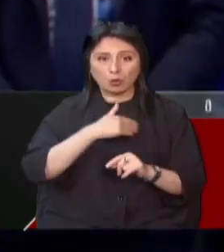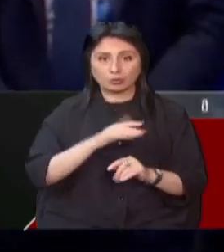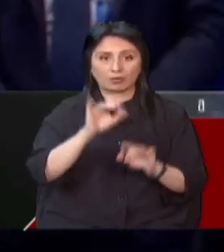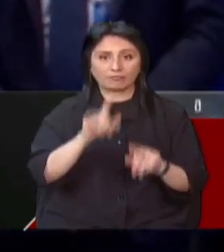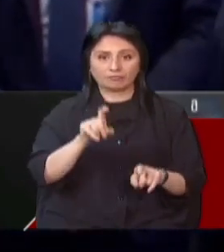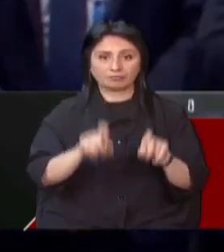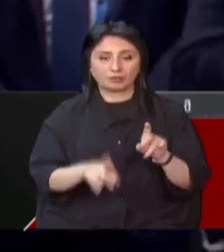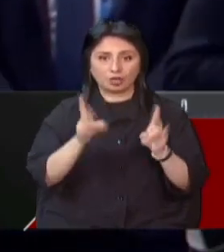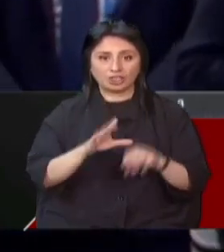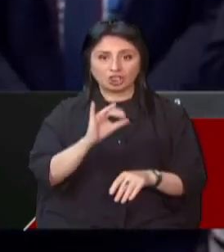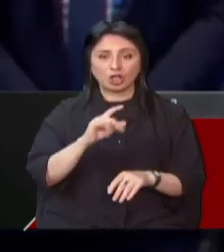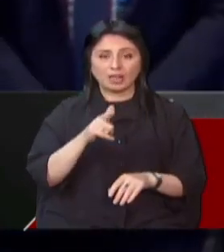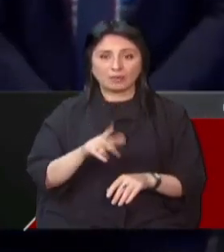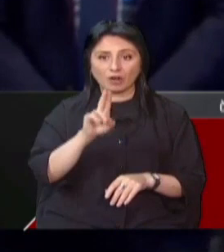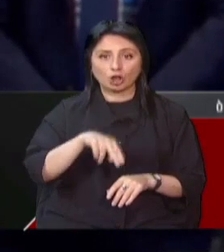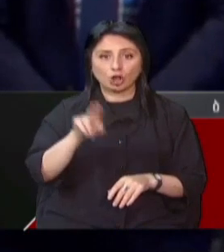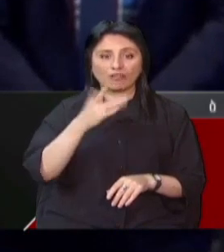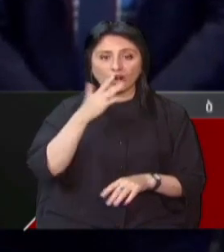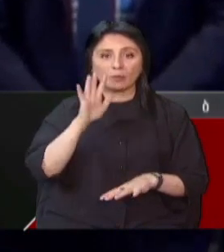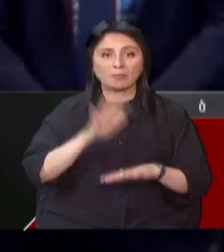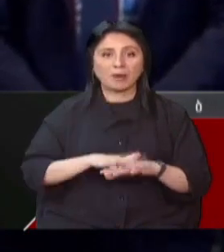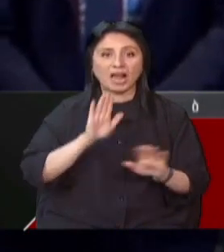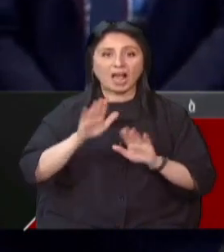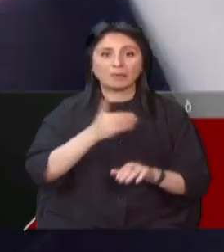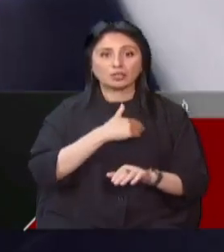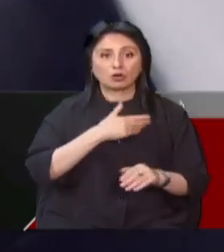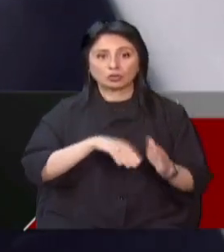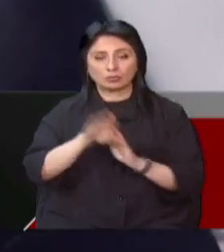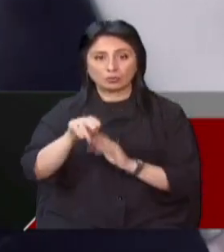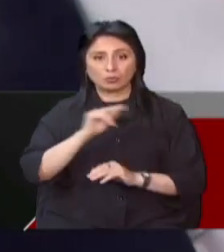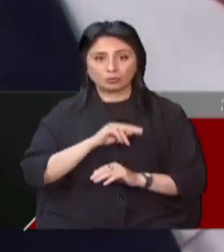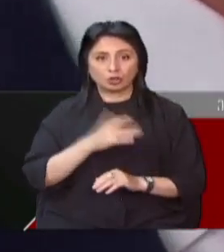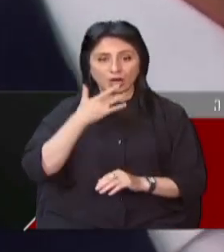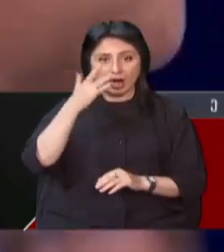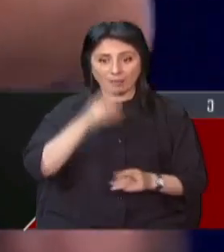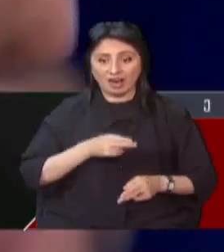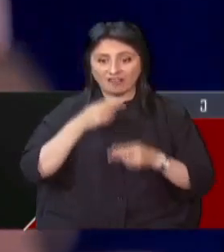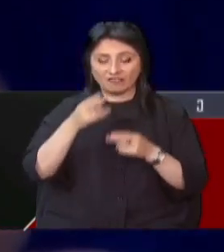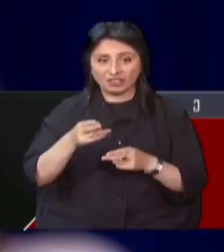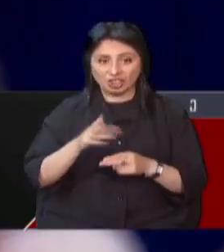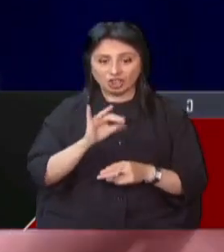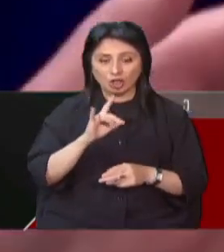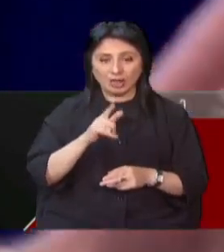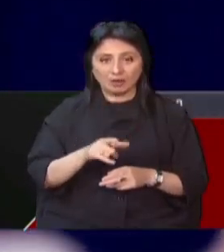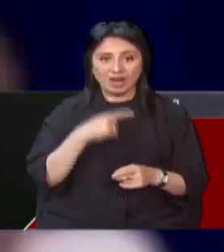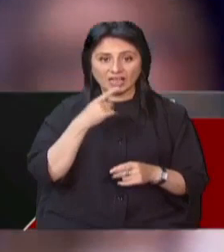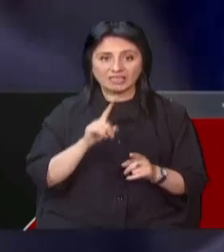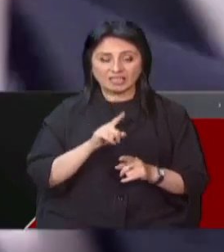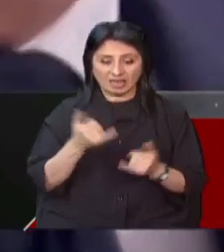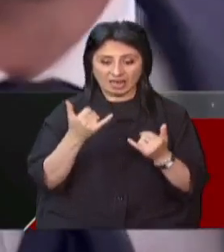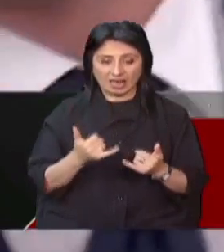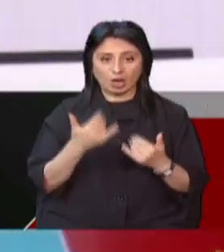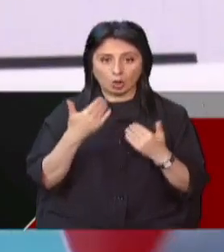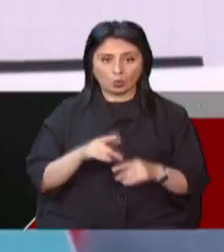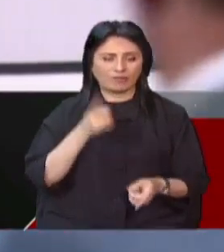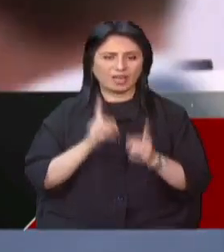სადაც ვარაუდობდნენ, რომ სტოლტენბერგი ნორვეგიის ეროვნული ბანკის ხელმძღვანელი გახდებოდა. ვაშინგტონში ვიზიტით ჩასული სტოლტენბერგი აცხადებს, რომ ამჯერად ის